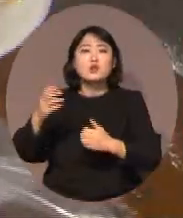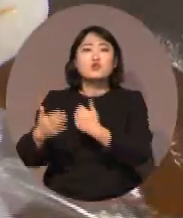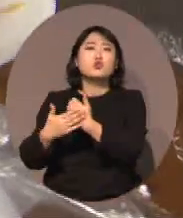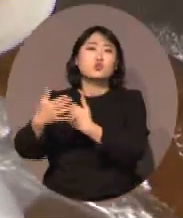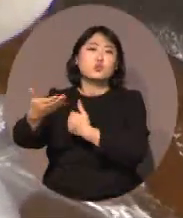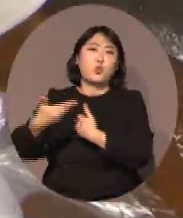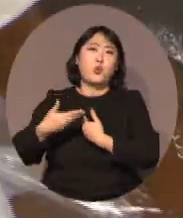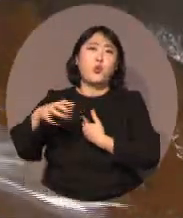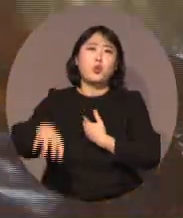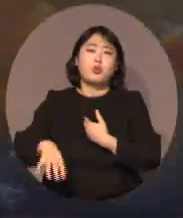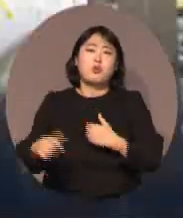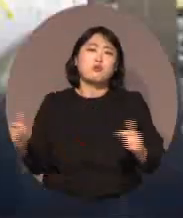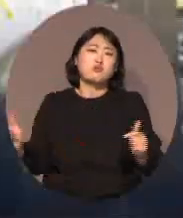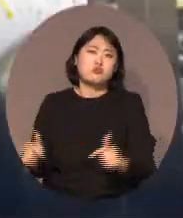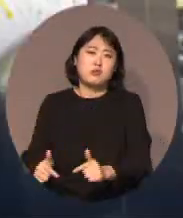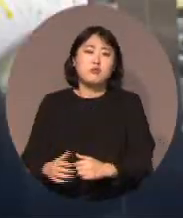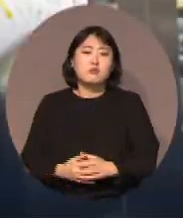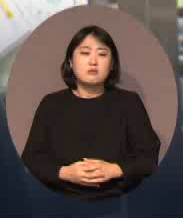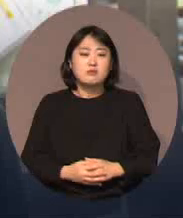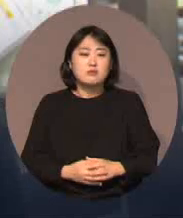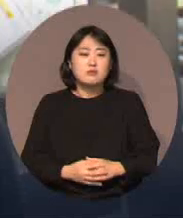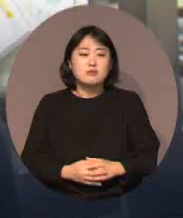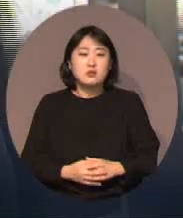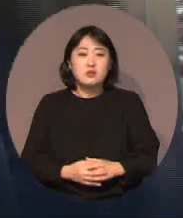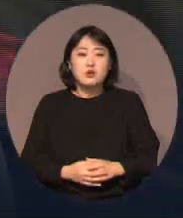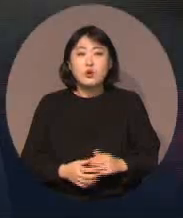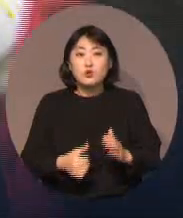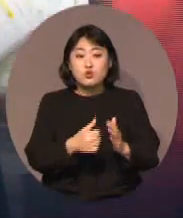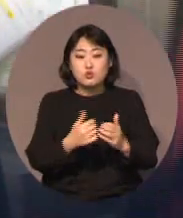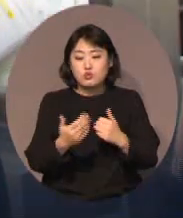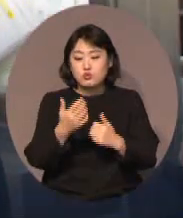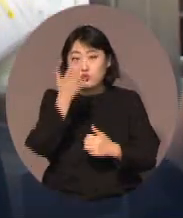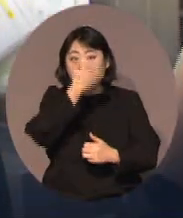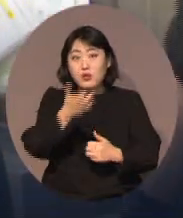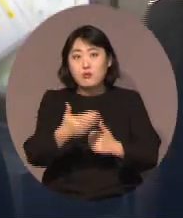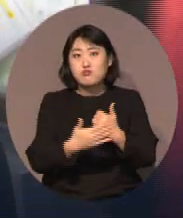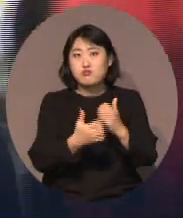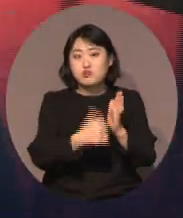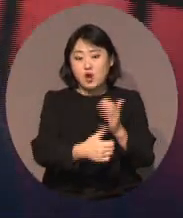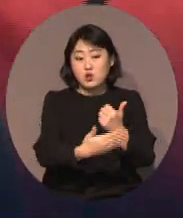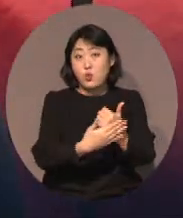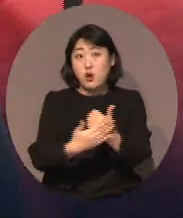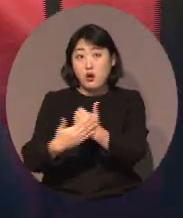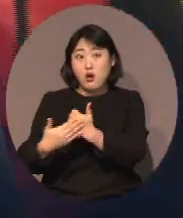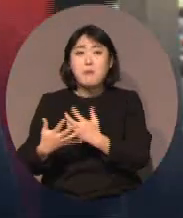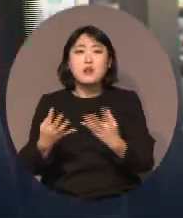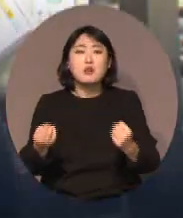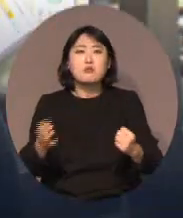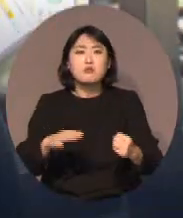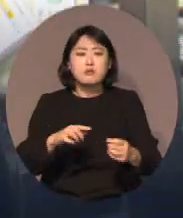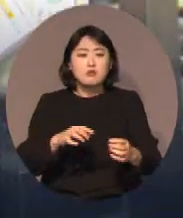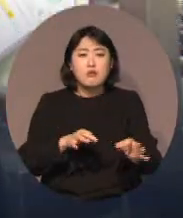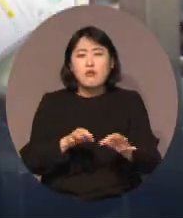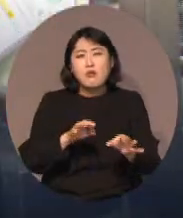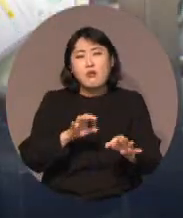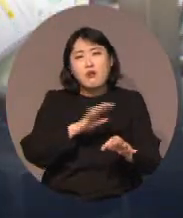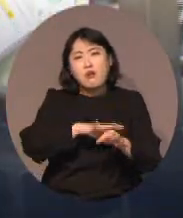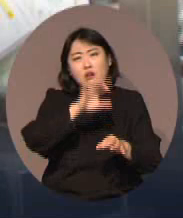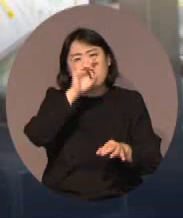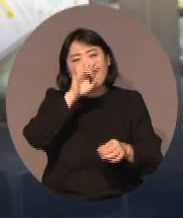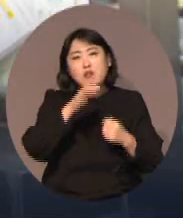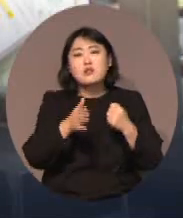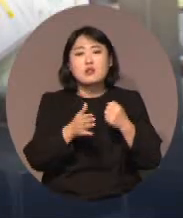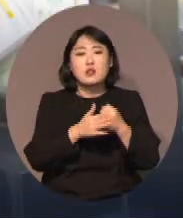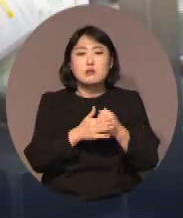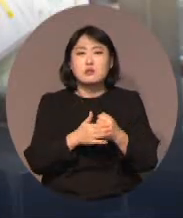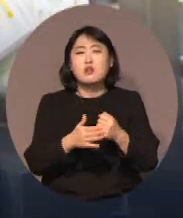줄었습니다. 예전에 조금 많은 분들이 후원을 해주셨는데요. 이제 본인들도 좀 이제 경기가 어렵고 좀 장사 잘 안 되시고